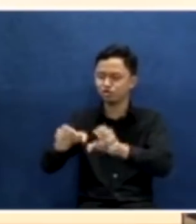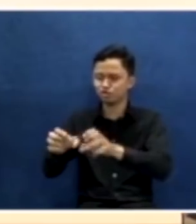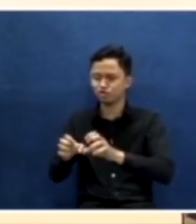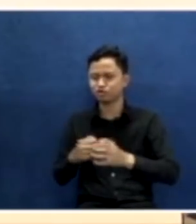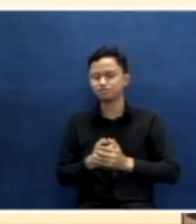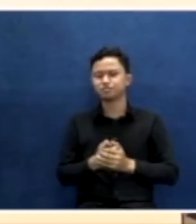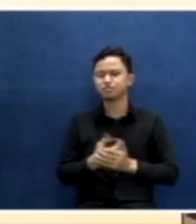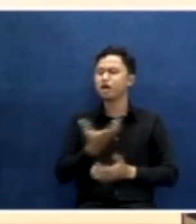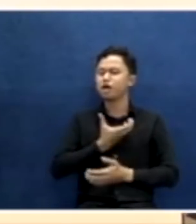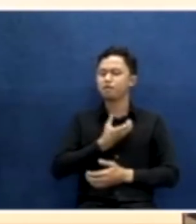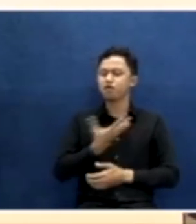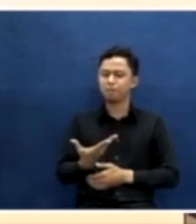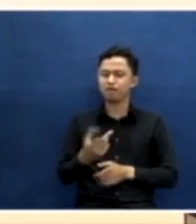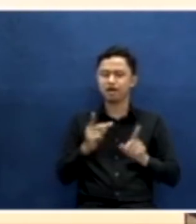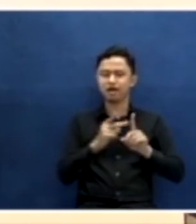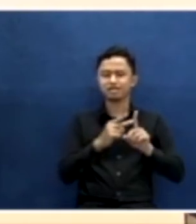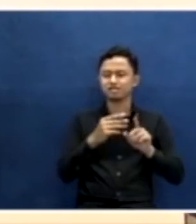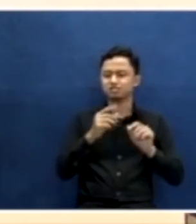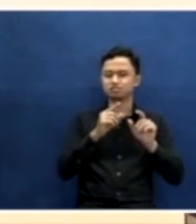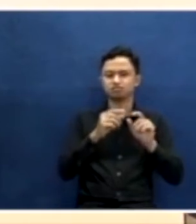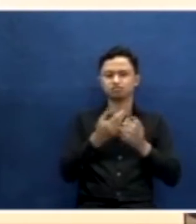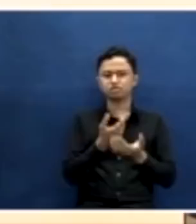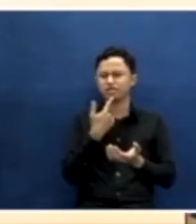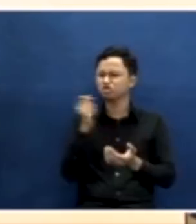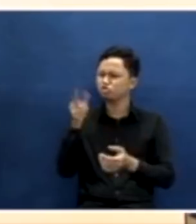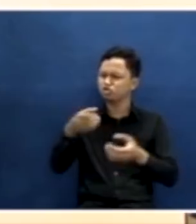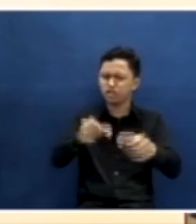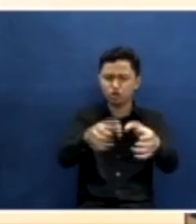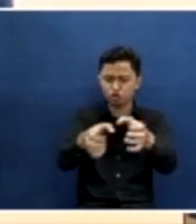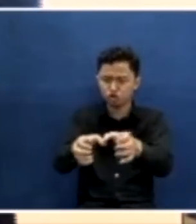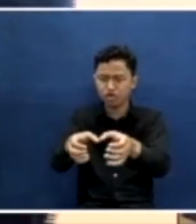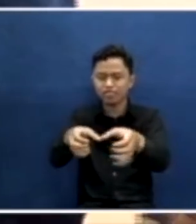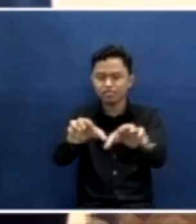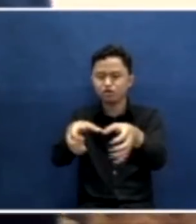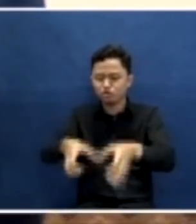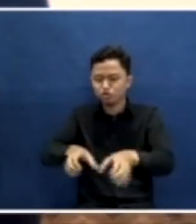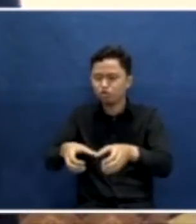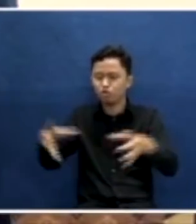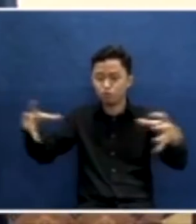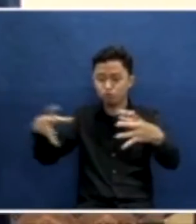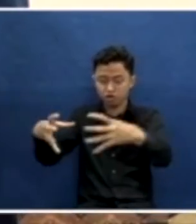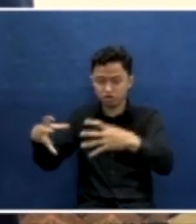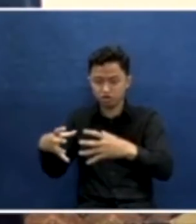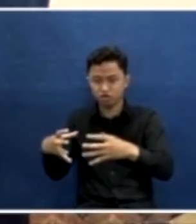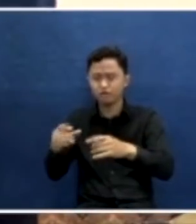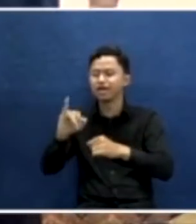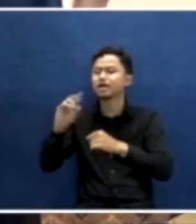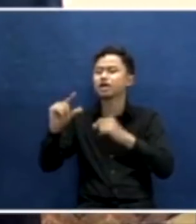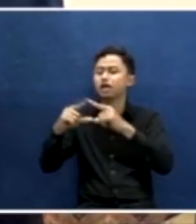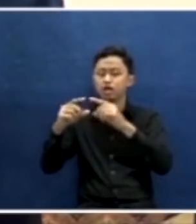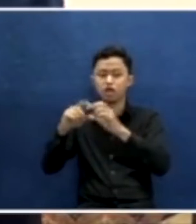apa sih maunya aja sewindu shop Ketika memberikan perintah kepada kami untuk Ngumpul kan telur tapi masyarakat Irak kemudian tidak mengambil pusing